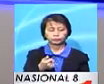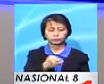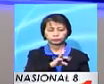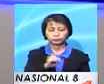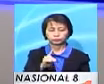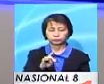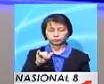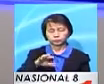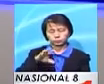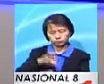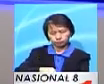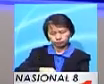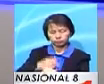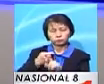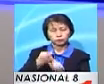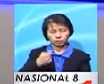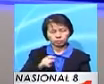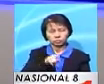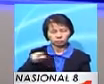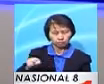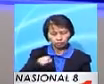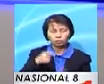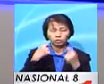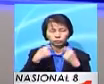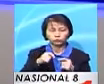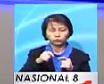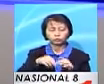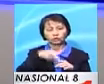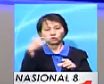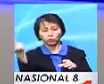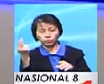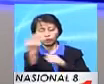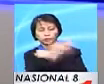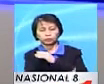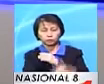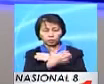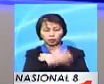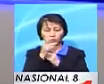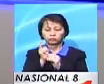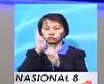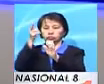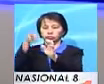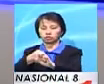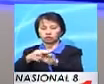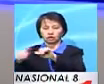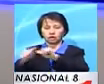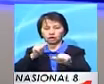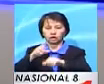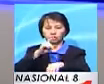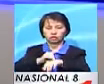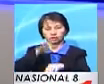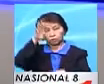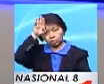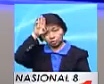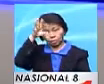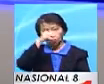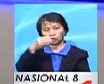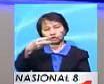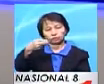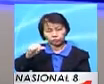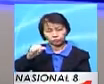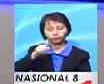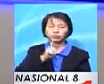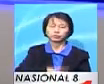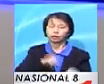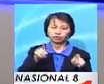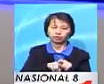antara yang ditahan terdiri daripada mereka yang cuba meninggalkan negara ini untuk menyertai kegiatan tersebut di Iraq dan Syria. Pada masa